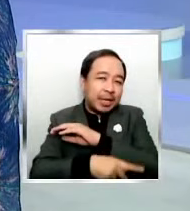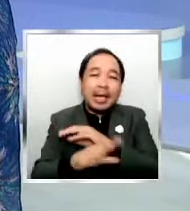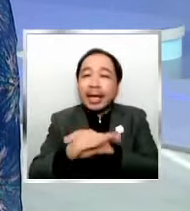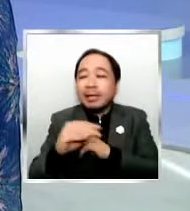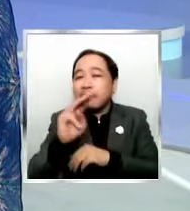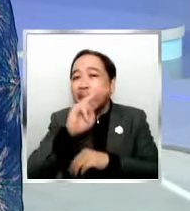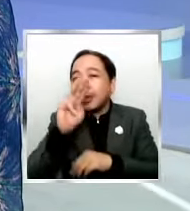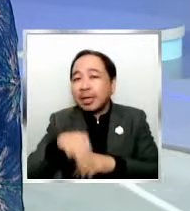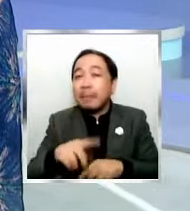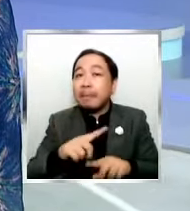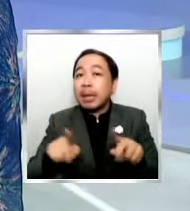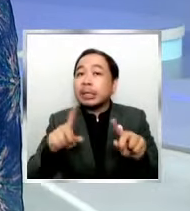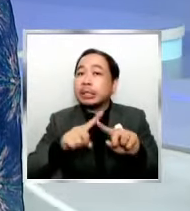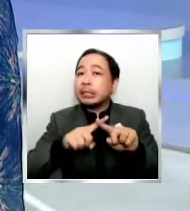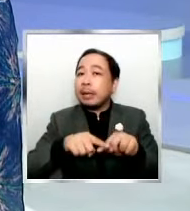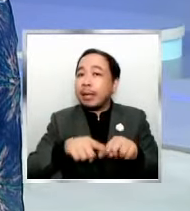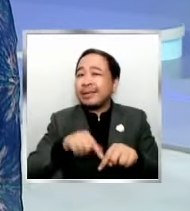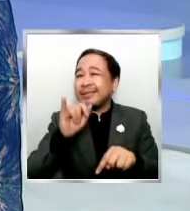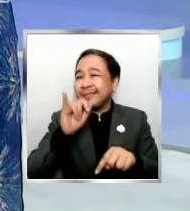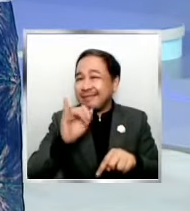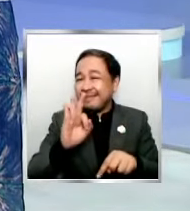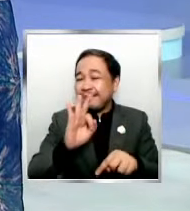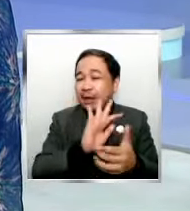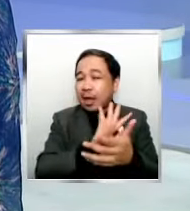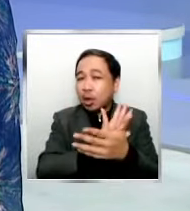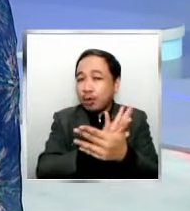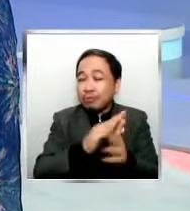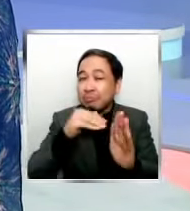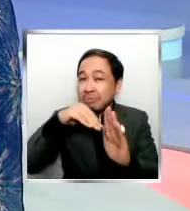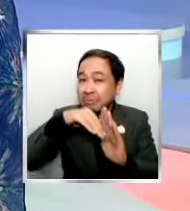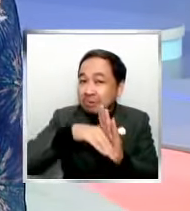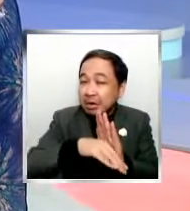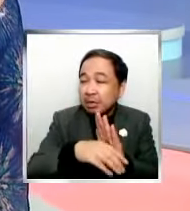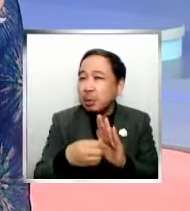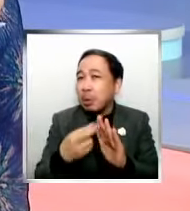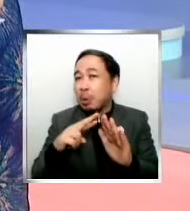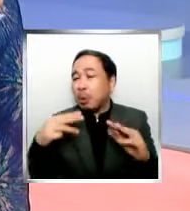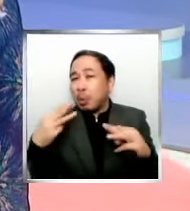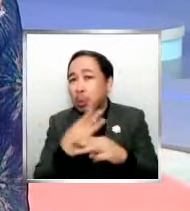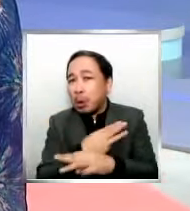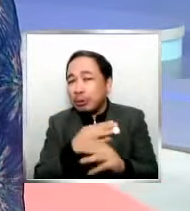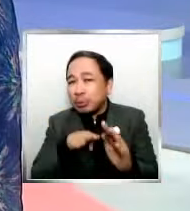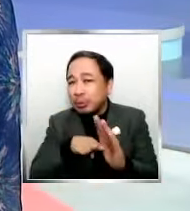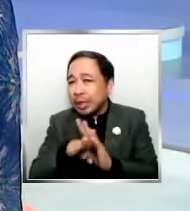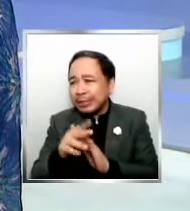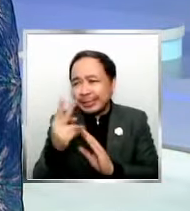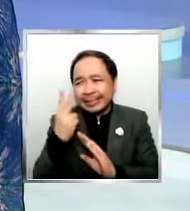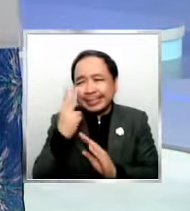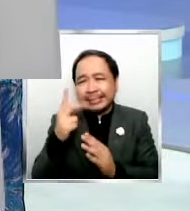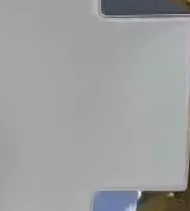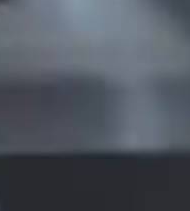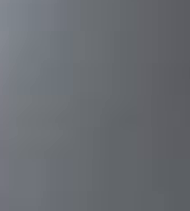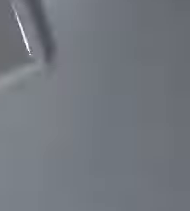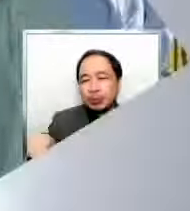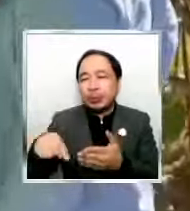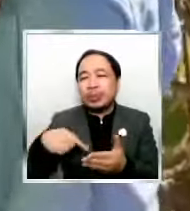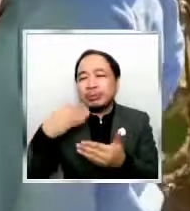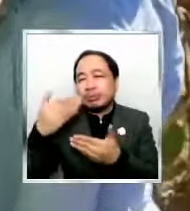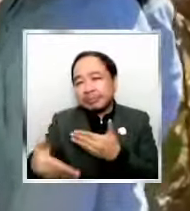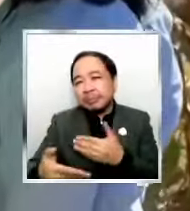kung lalala pa o huhupa na ang pandemya sa mga susunod na linggo. At nakatutok si Mariz Umali.